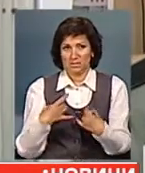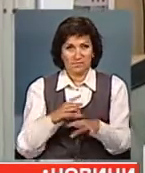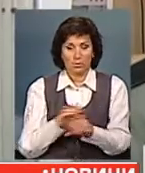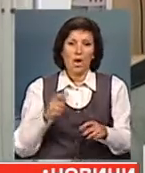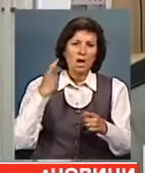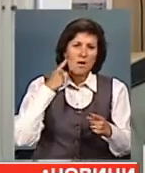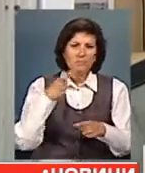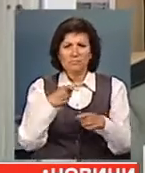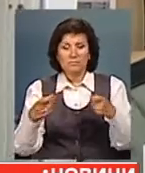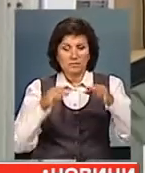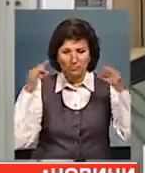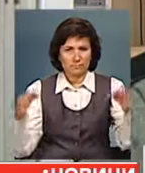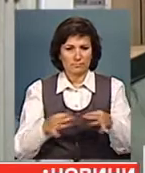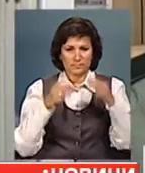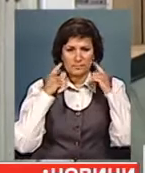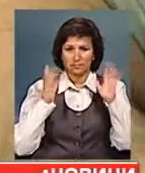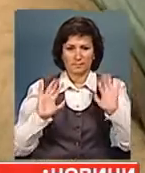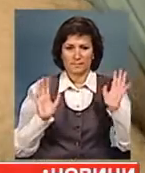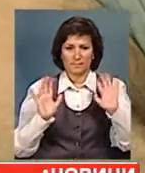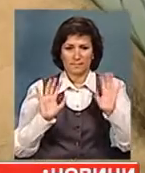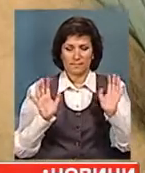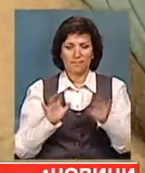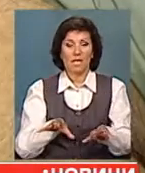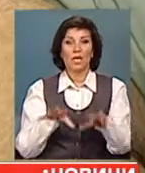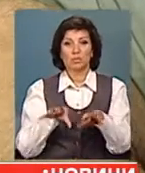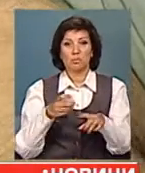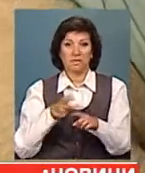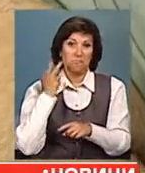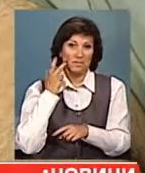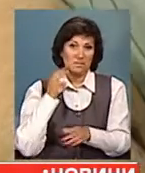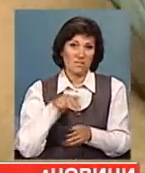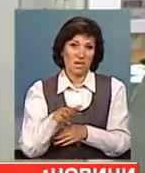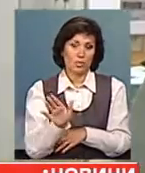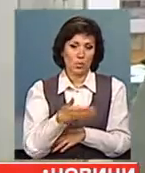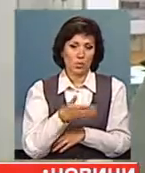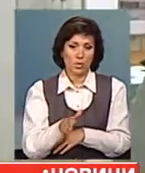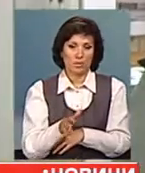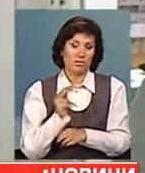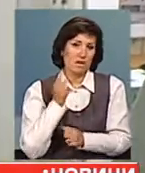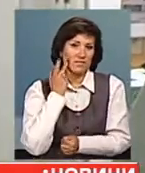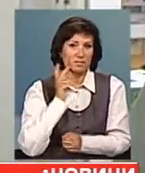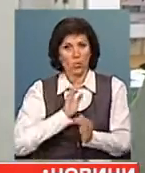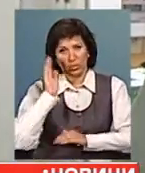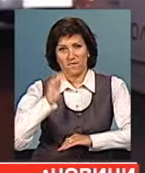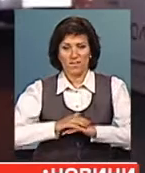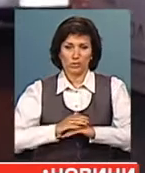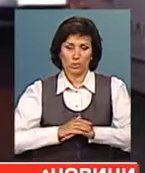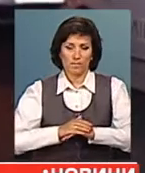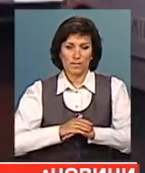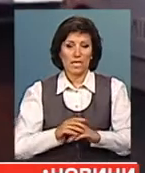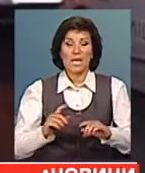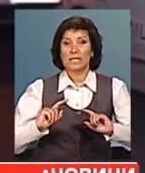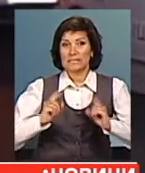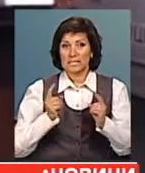там постріли? Ні, не слышно. Тут не слышно. Собака ця постійно ходить, гуляється. Як завжди, утром і вечором.